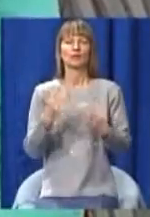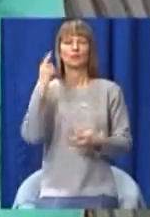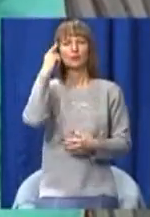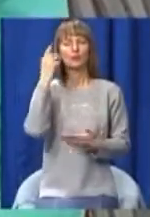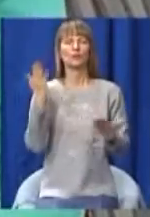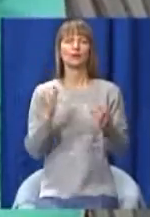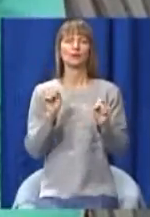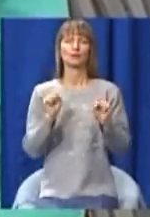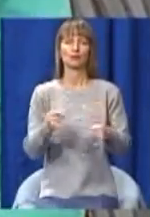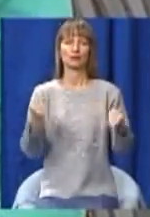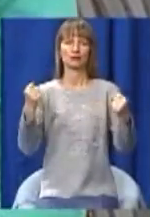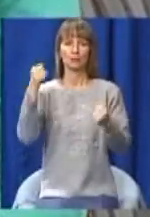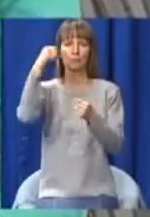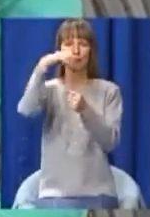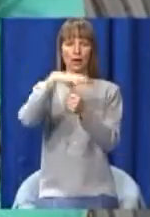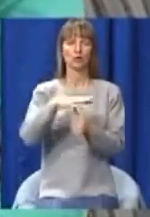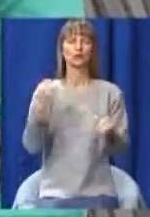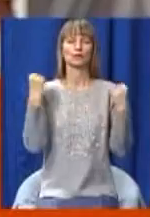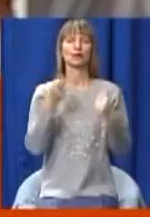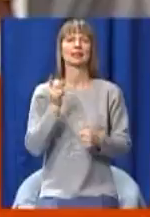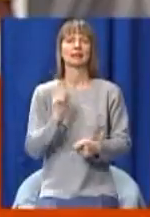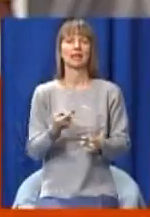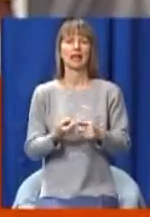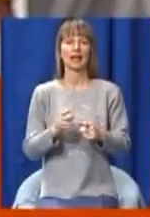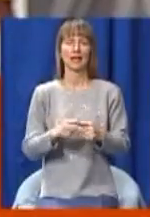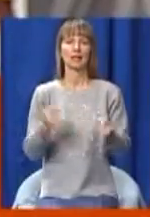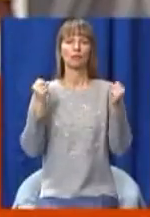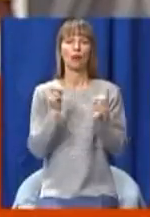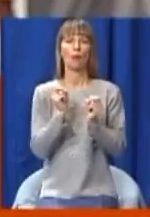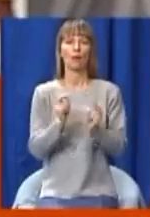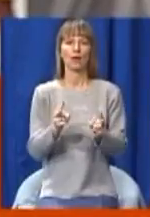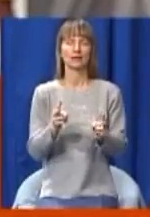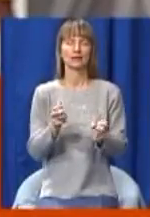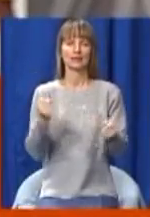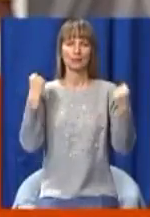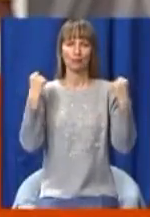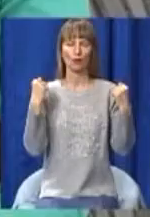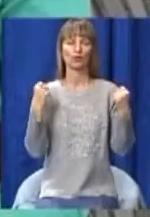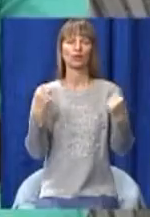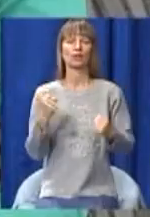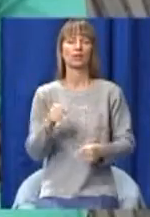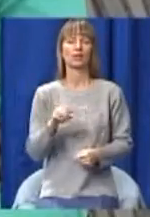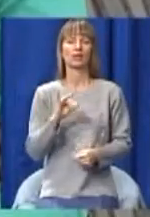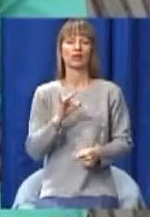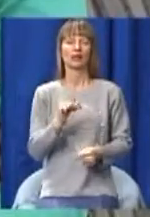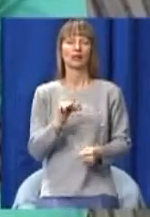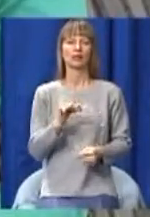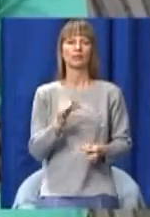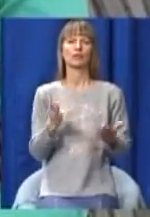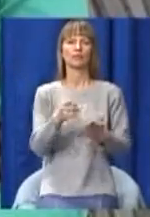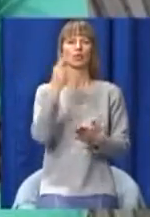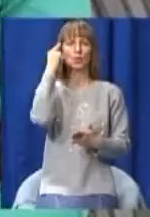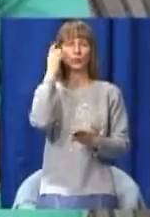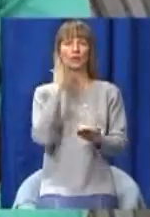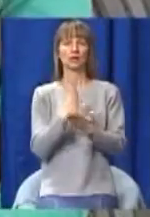як можна... парашутний спорт, він дійсно це спорт, це екстремальний вид спорту, так? Чи як ти